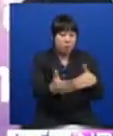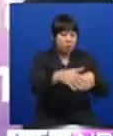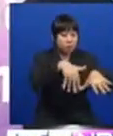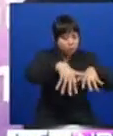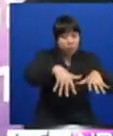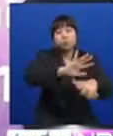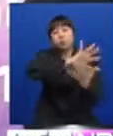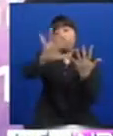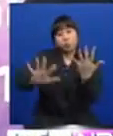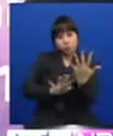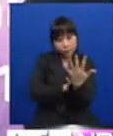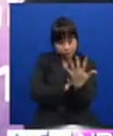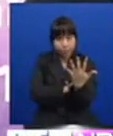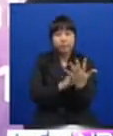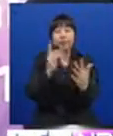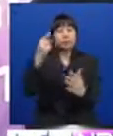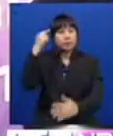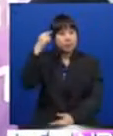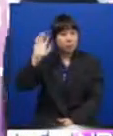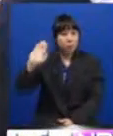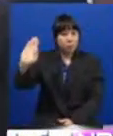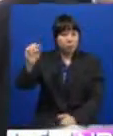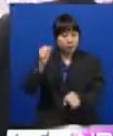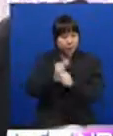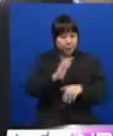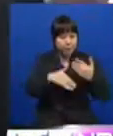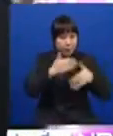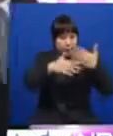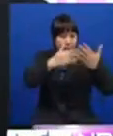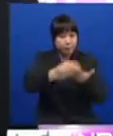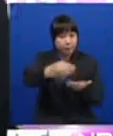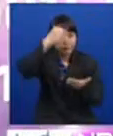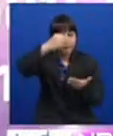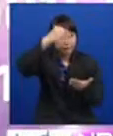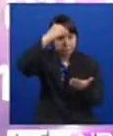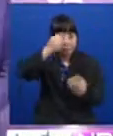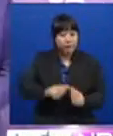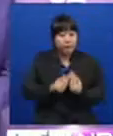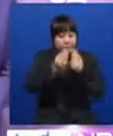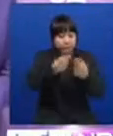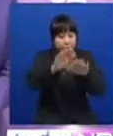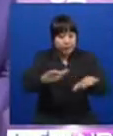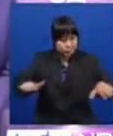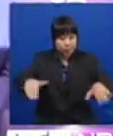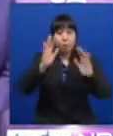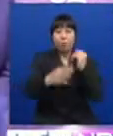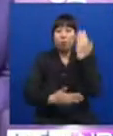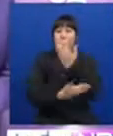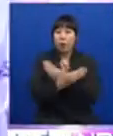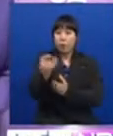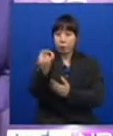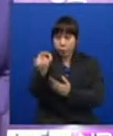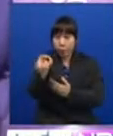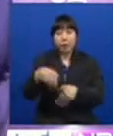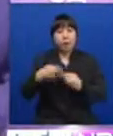ชนทั่วประเทศเพื่อสืบสานแนวพระราชดำริในการพัฒนาด้านการศึกษาให้แก่เด็กเยาวชนและผู้ด้อยโอกาส